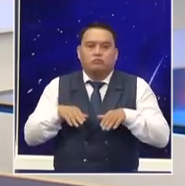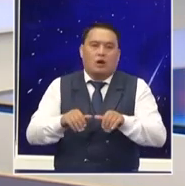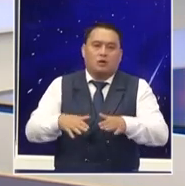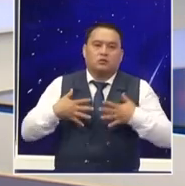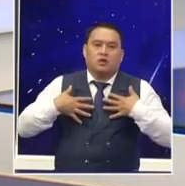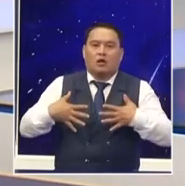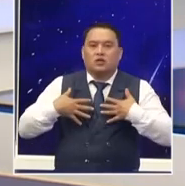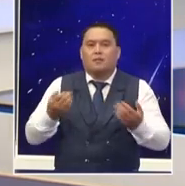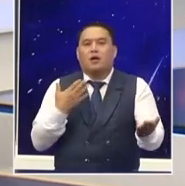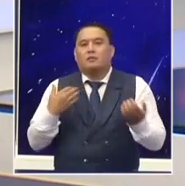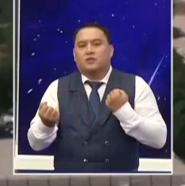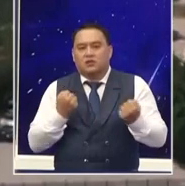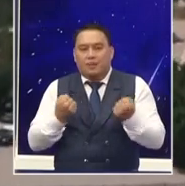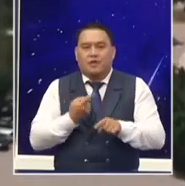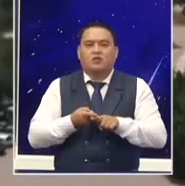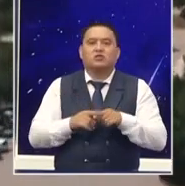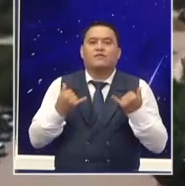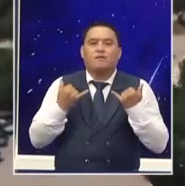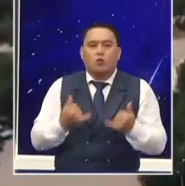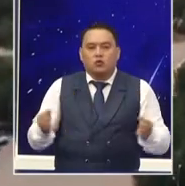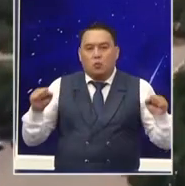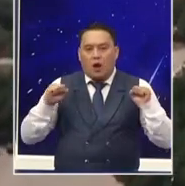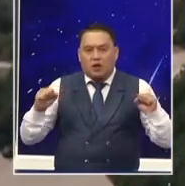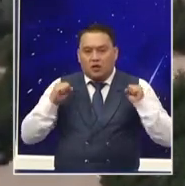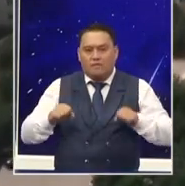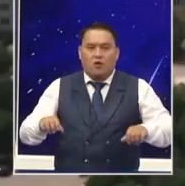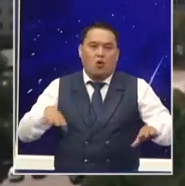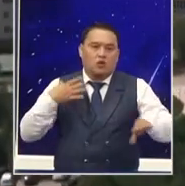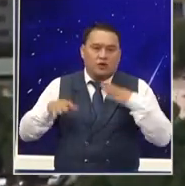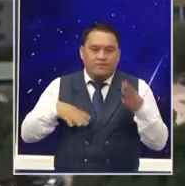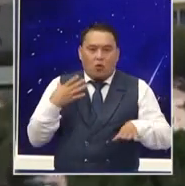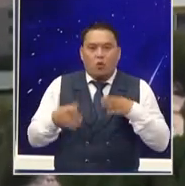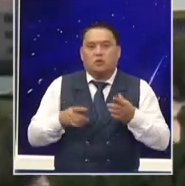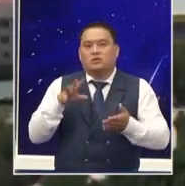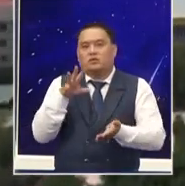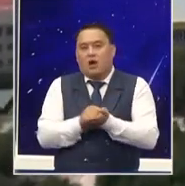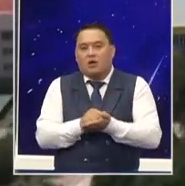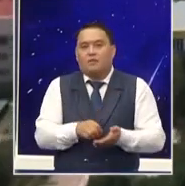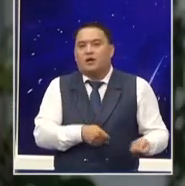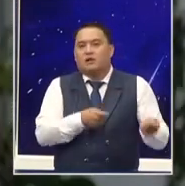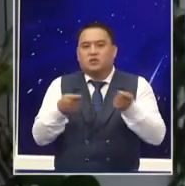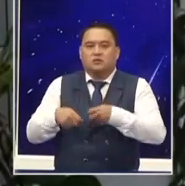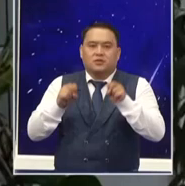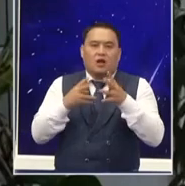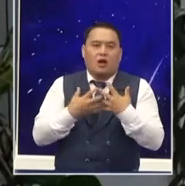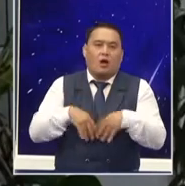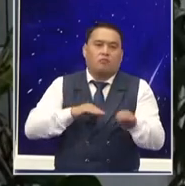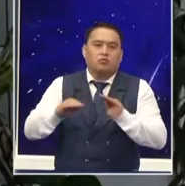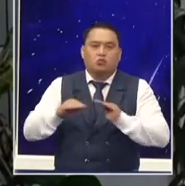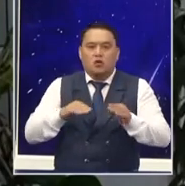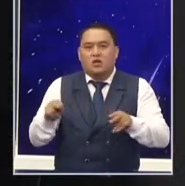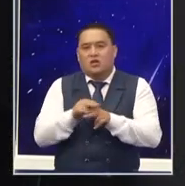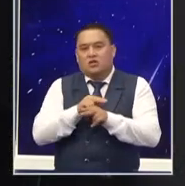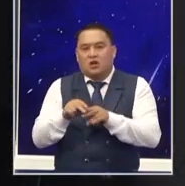массаж, дыхательная гимнастика. В настоящее время в спортивные залы для физкультурно-оздоровительных занятий завозится специальное оборудование, необходимое